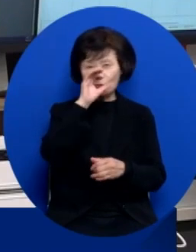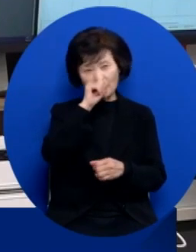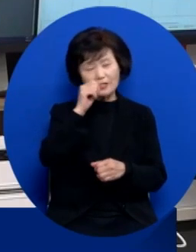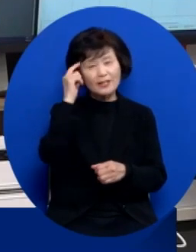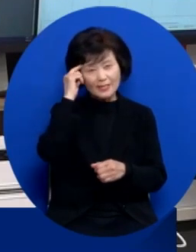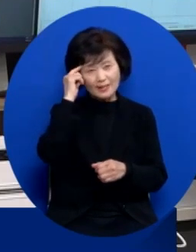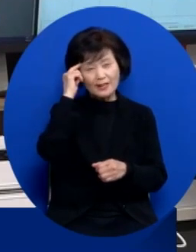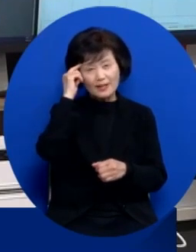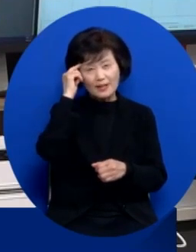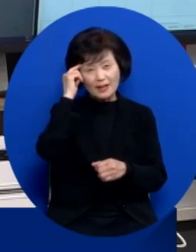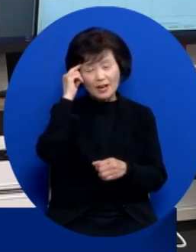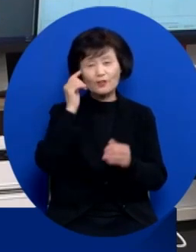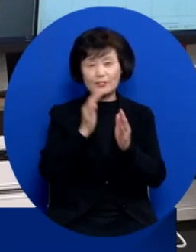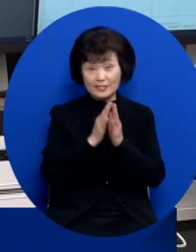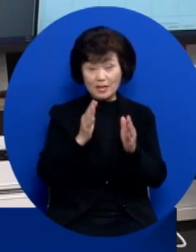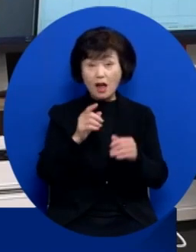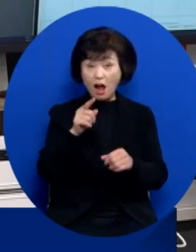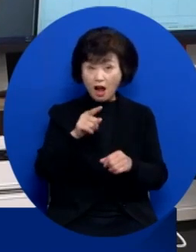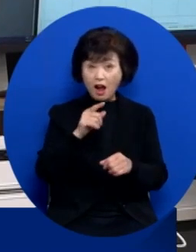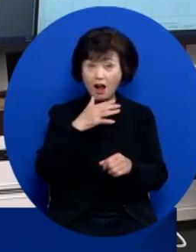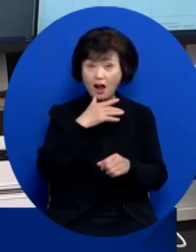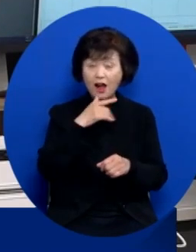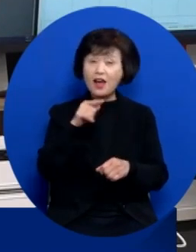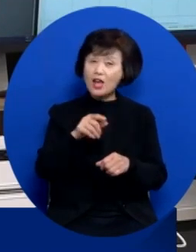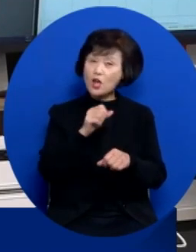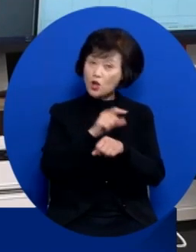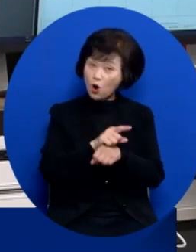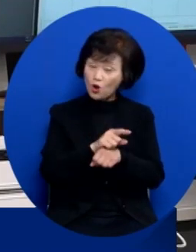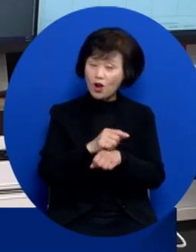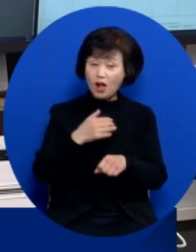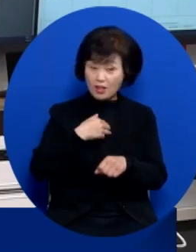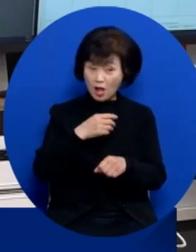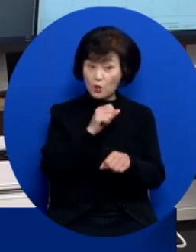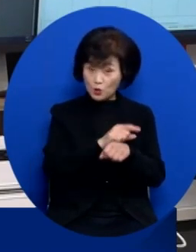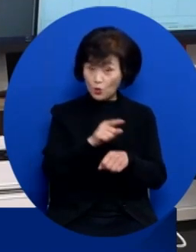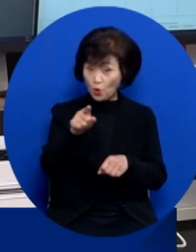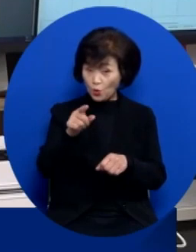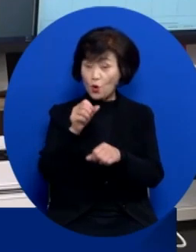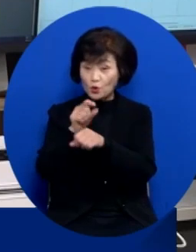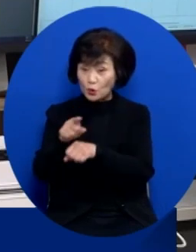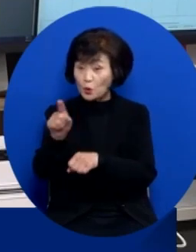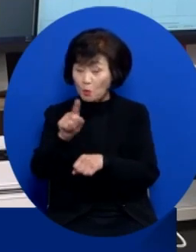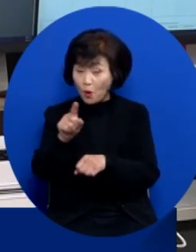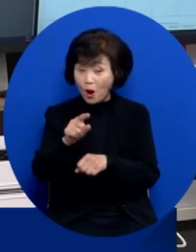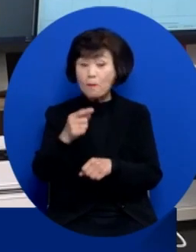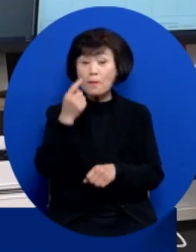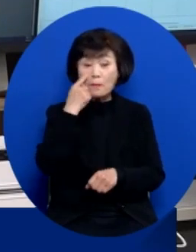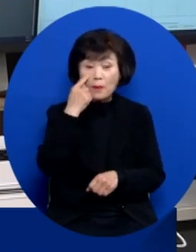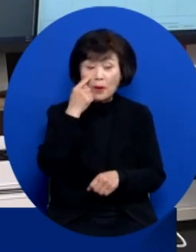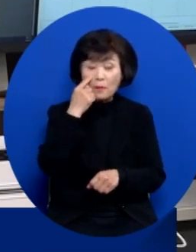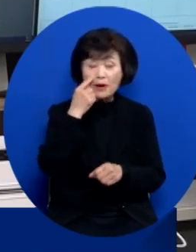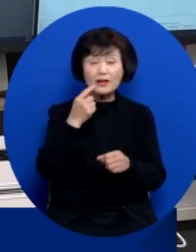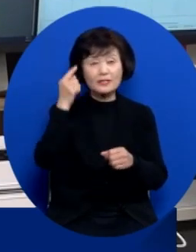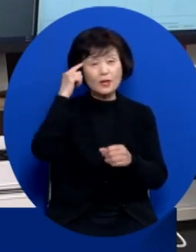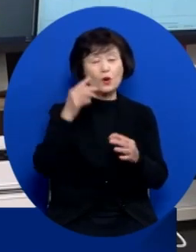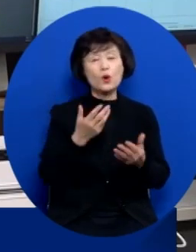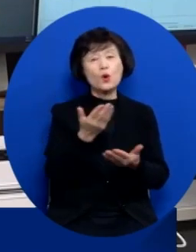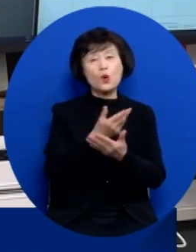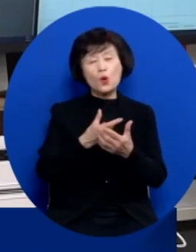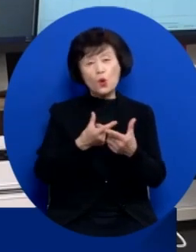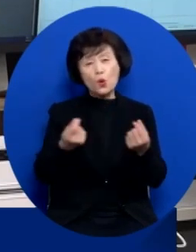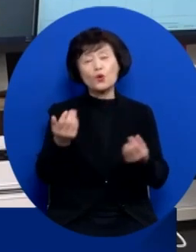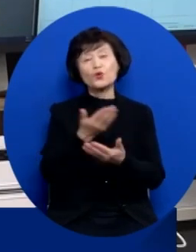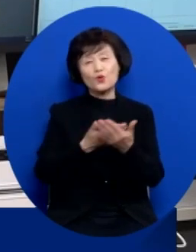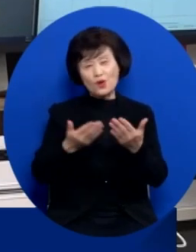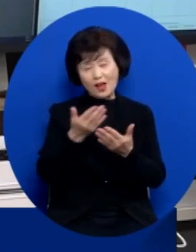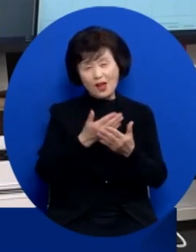편이에요. 이제 아 이런 성격이 있다 나도 있고 너도 이거 한번 봐라 하면서 친구들끼리 같이 많이 공유하고 청년들이 좀 많이